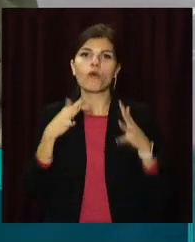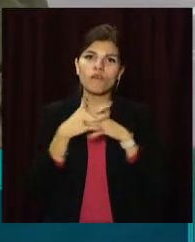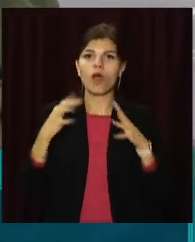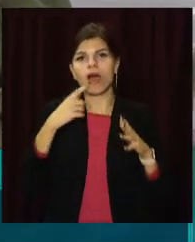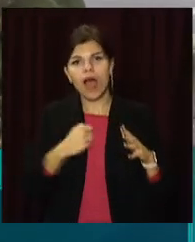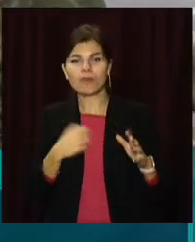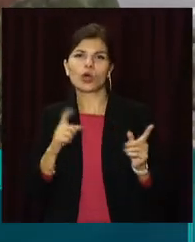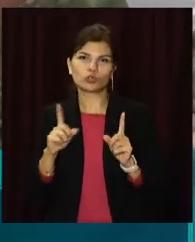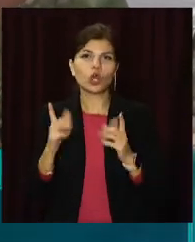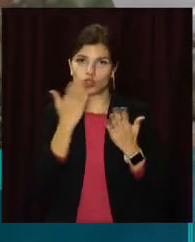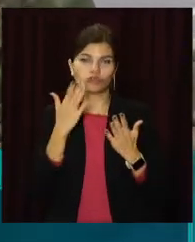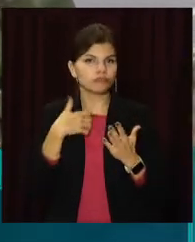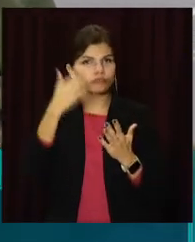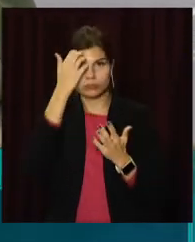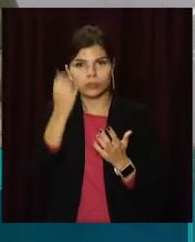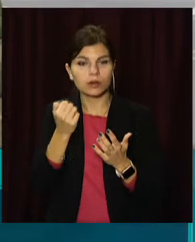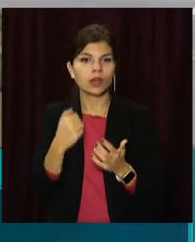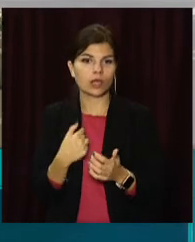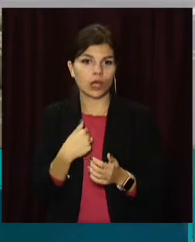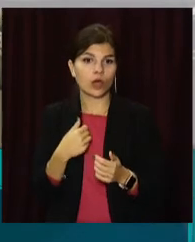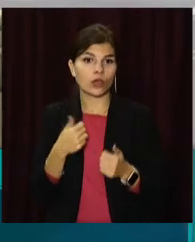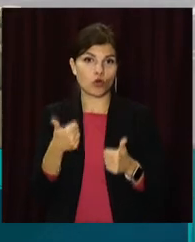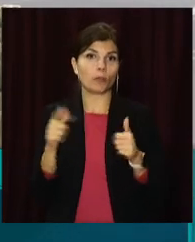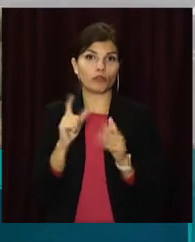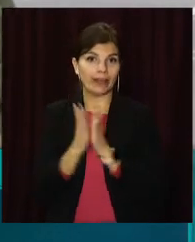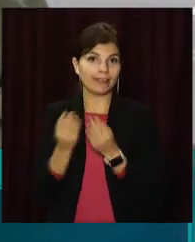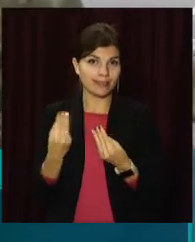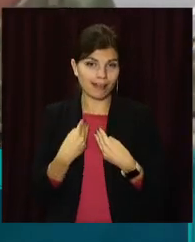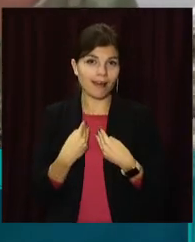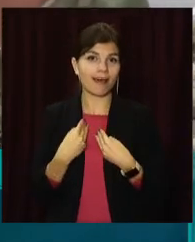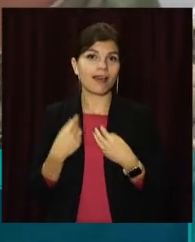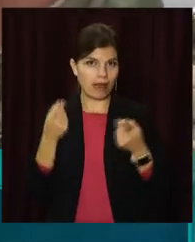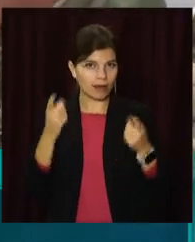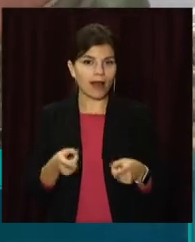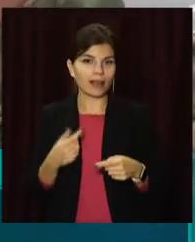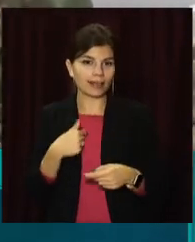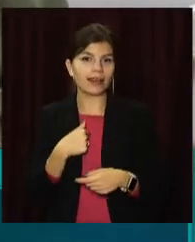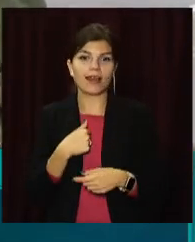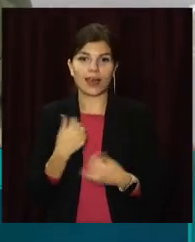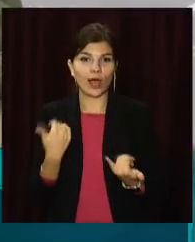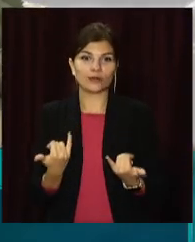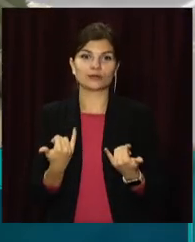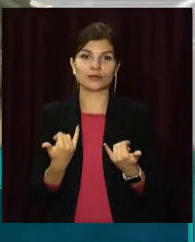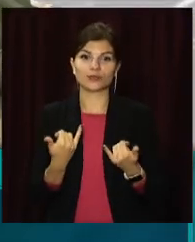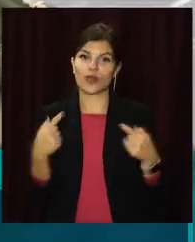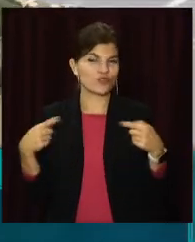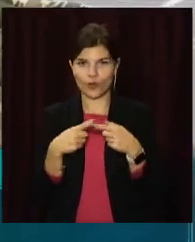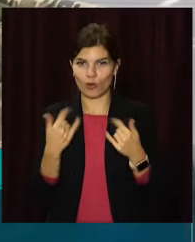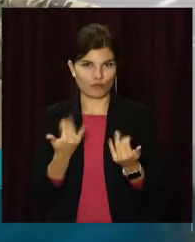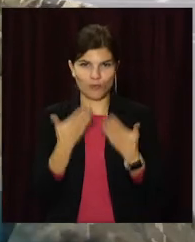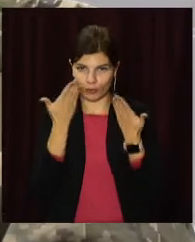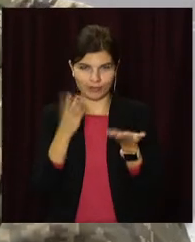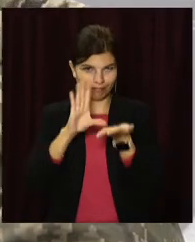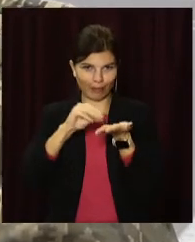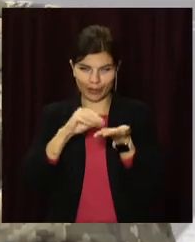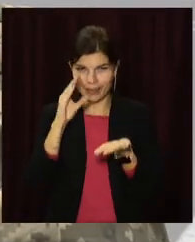армію, щось таке читати. Наприклад, я дуже добре, що нам дали ці книги. Це реально, я сьогодні точно прочитаю цю книгу